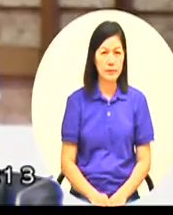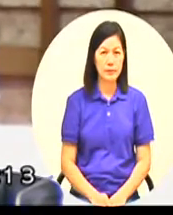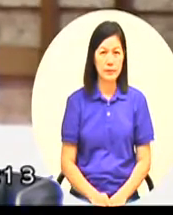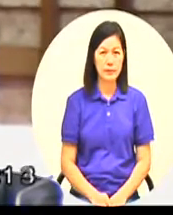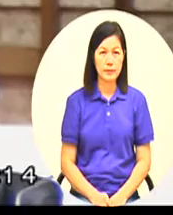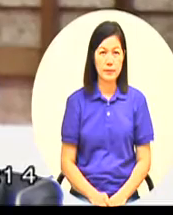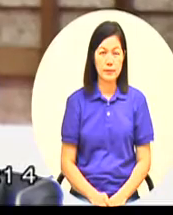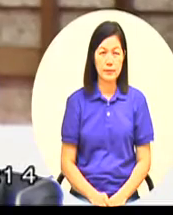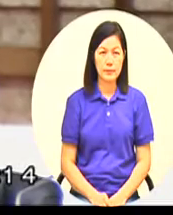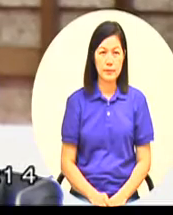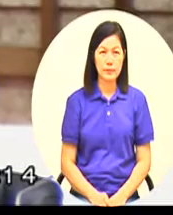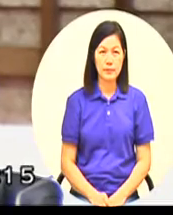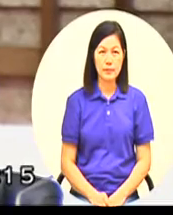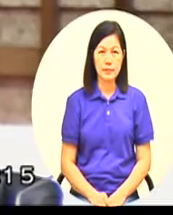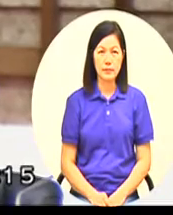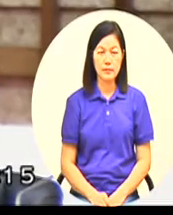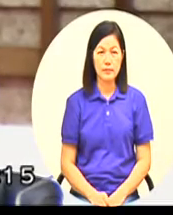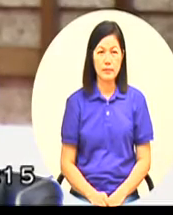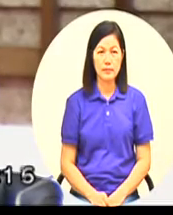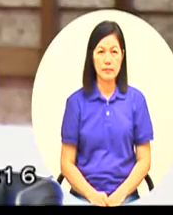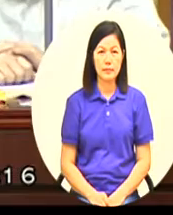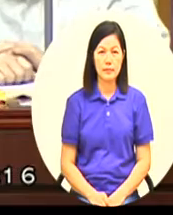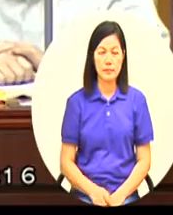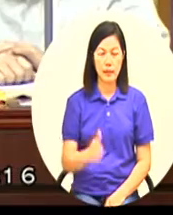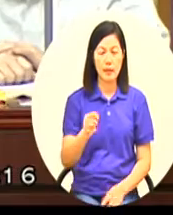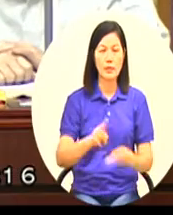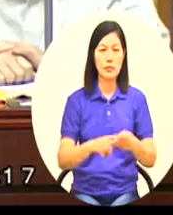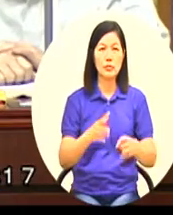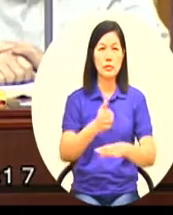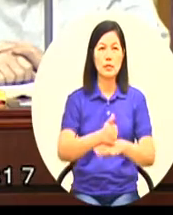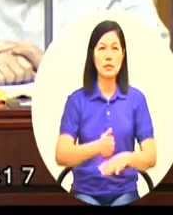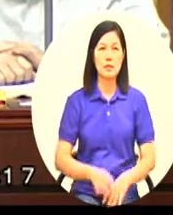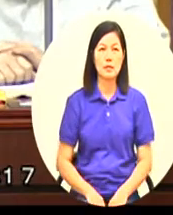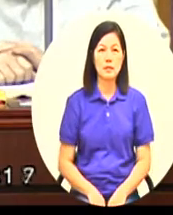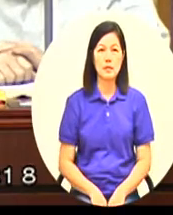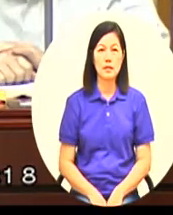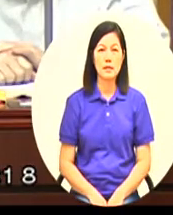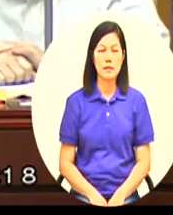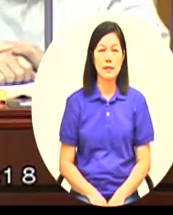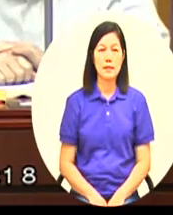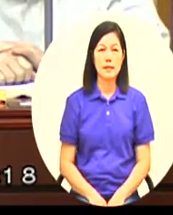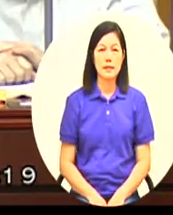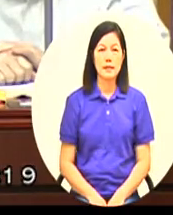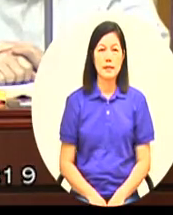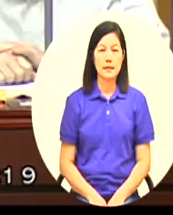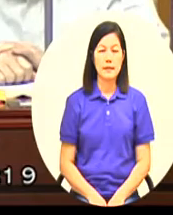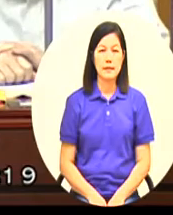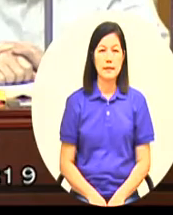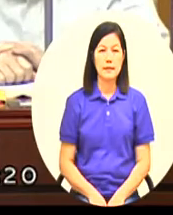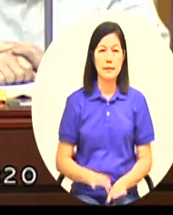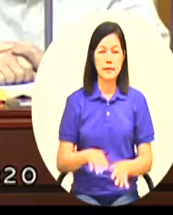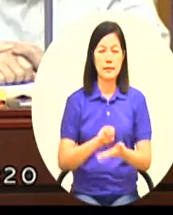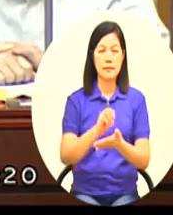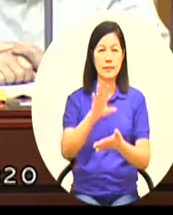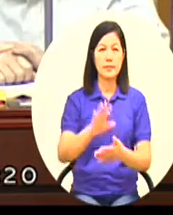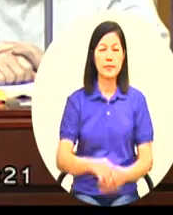还请董事长回答。 好，谢谢主席啊，跟刘议员做一个报告。事实上，一个事故